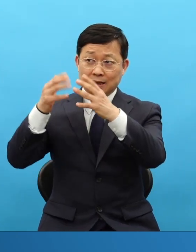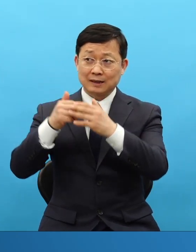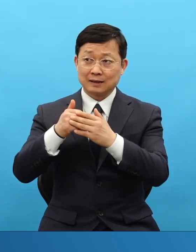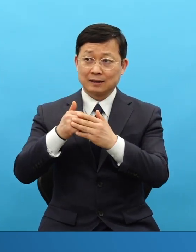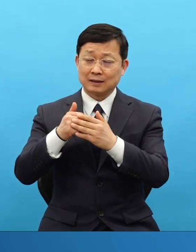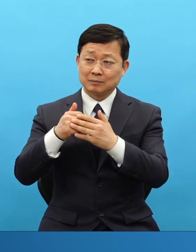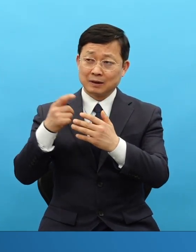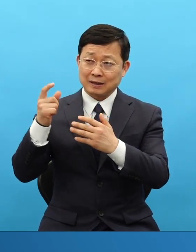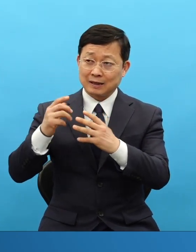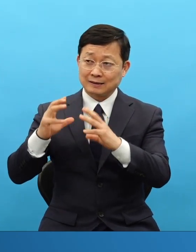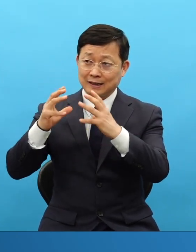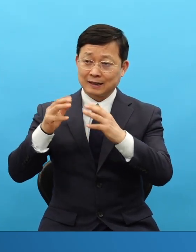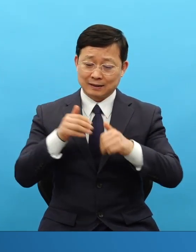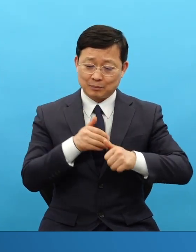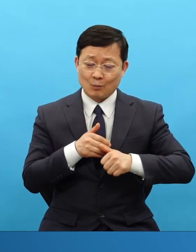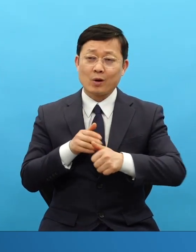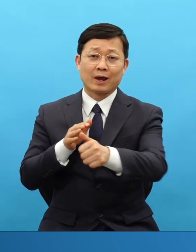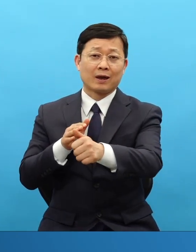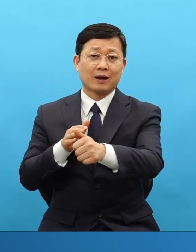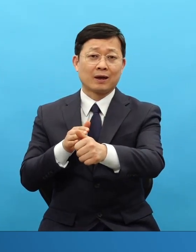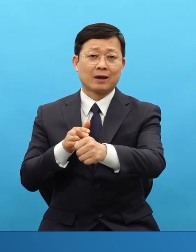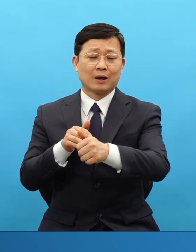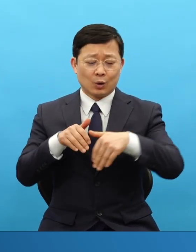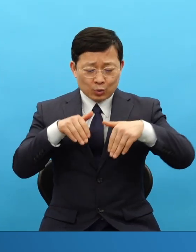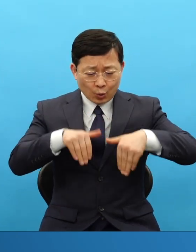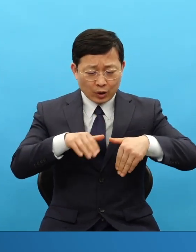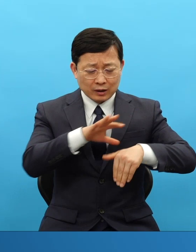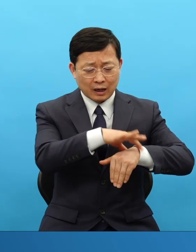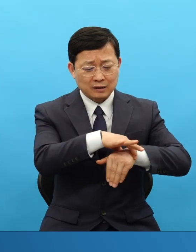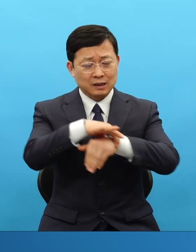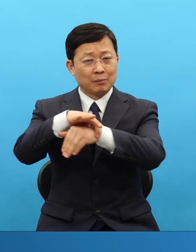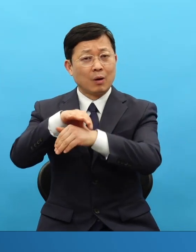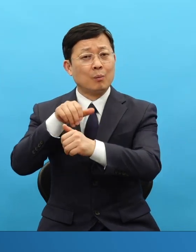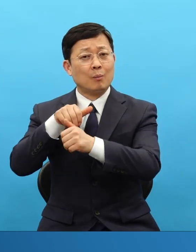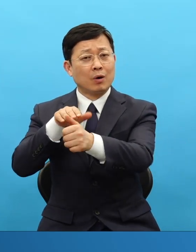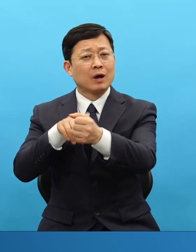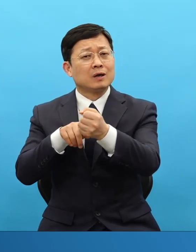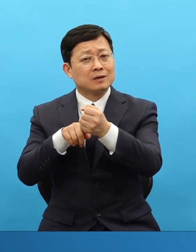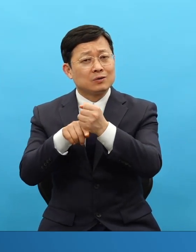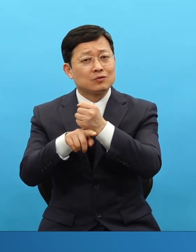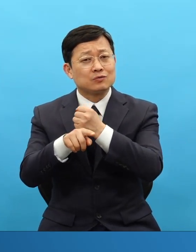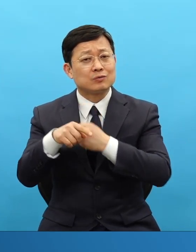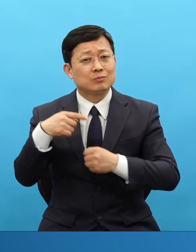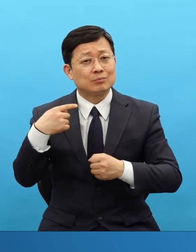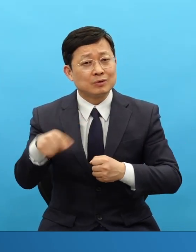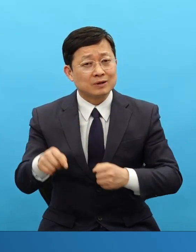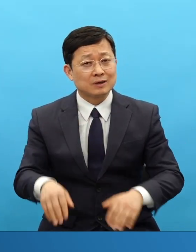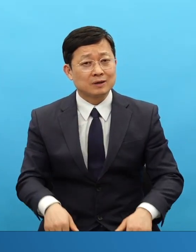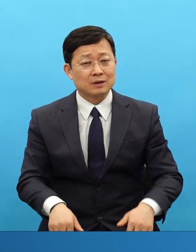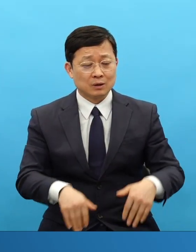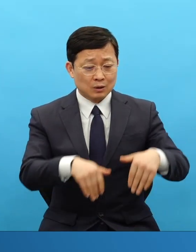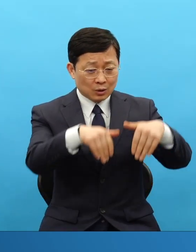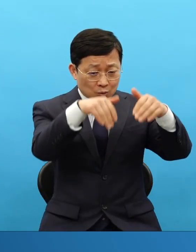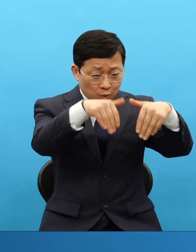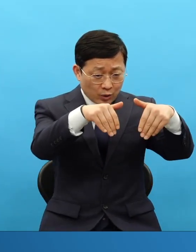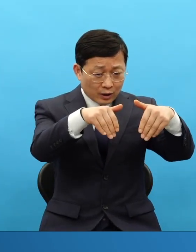흩어진 제자들이 꼭 기억해야 됩니다. 노예 수프 시작에서 유랑민으로